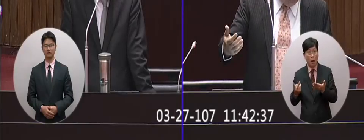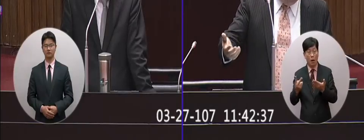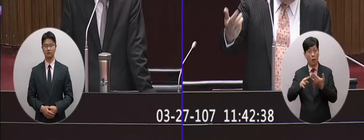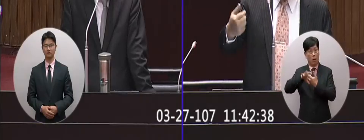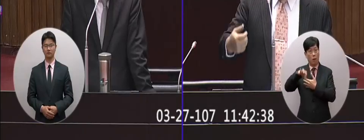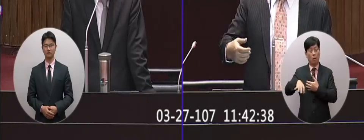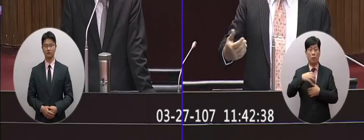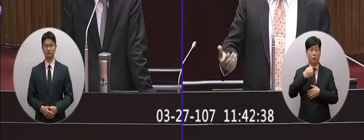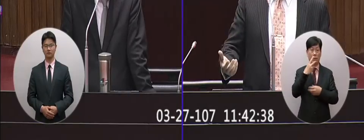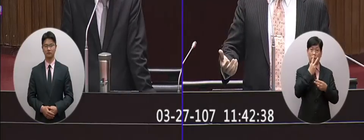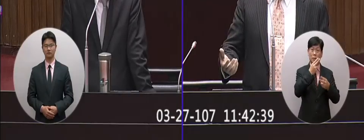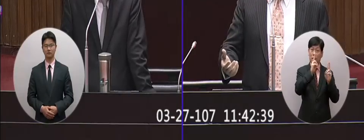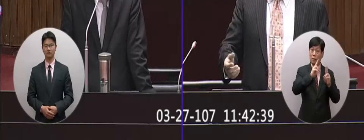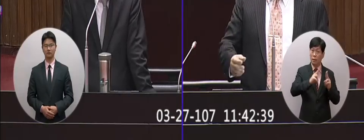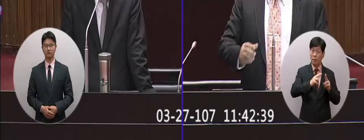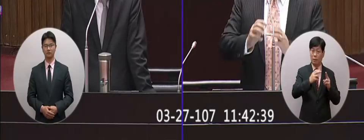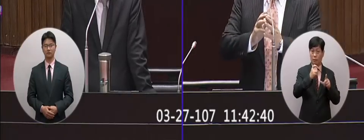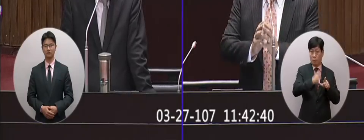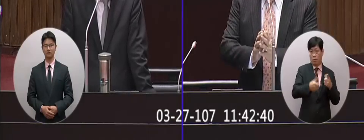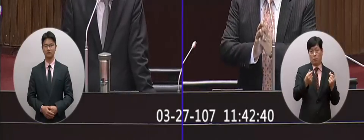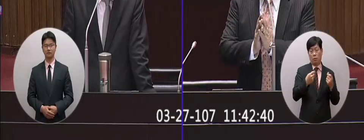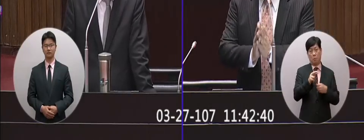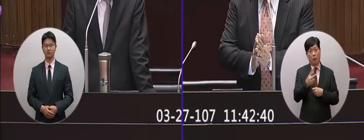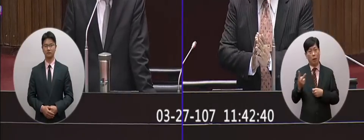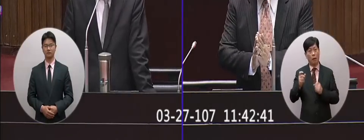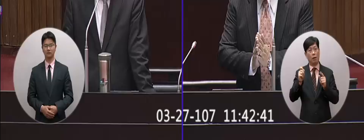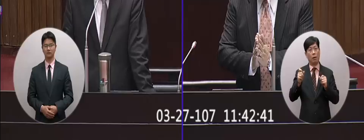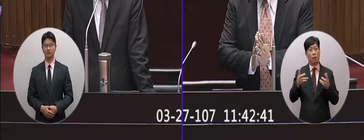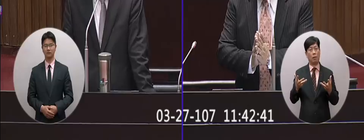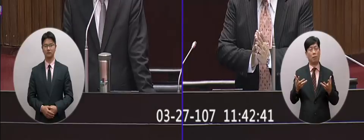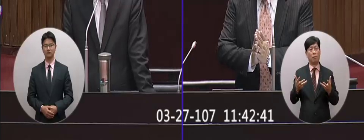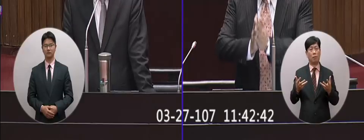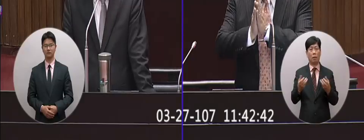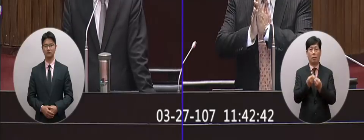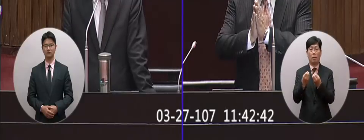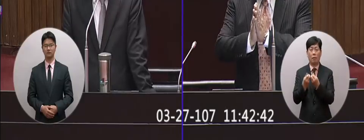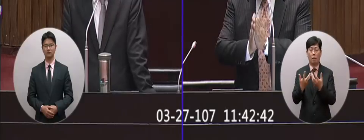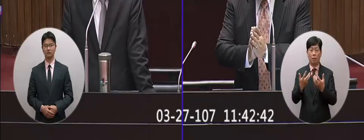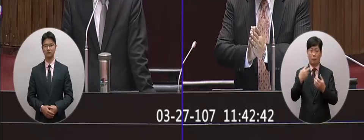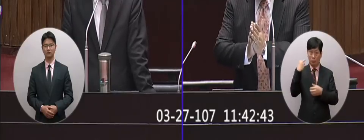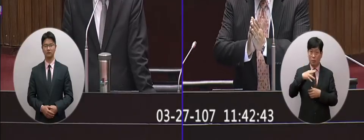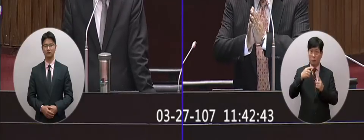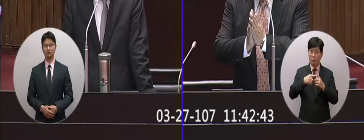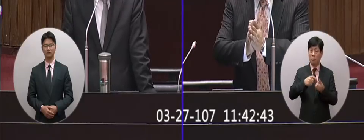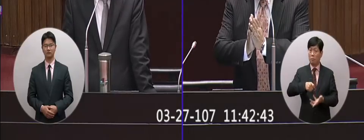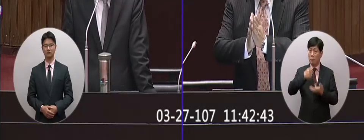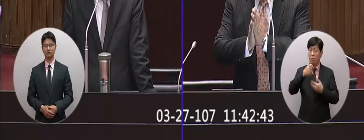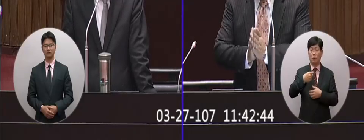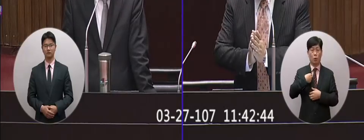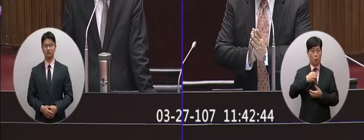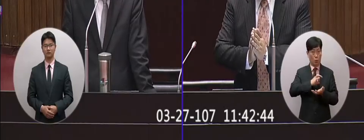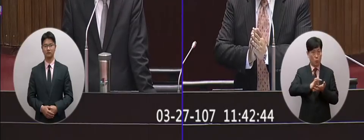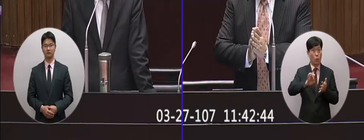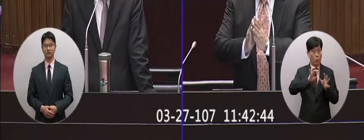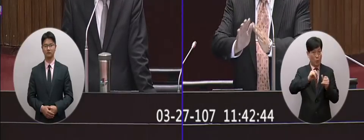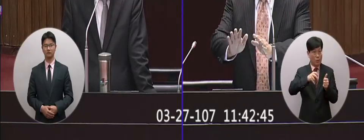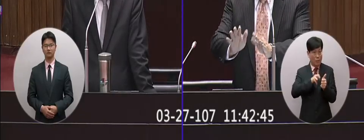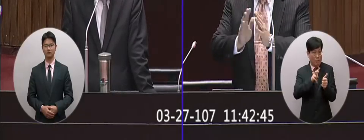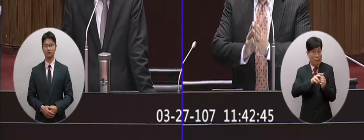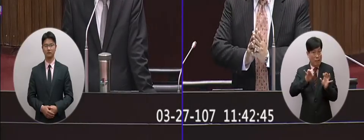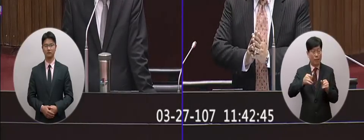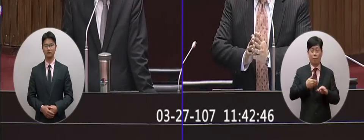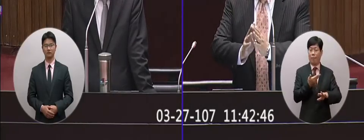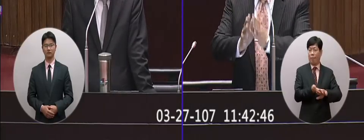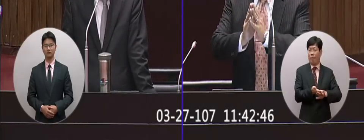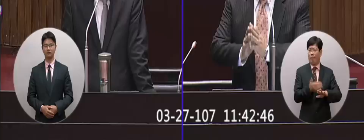有原来的新雅电器也是土地变更。那这个情形跑出来以后，甚至还有人说我以地养地啦，刚才